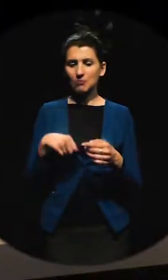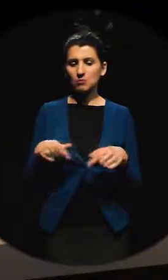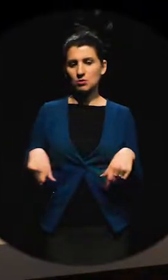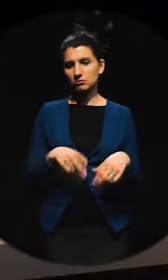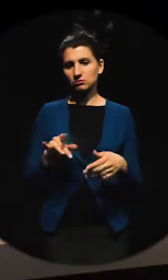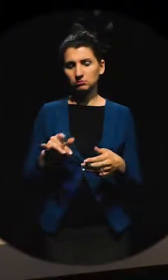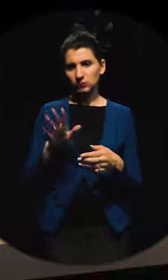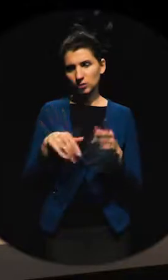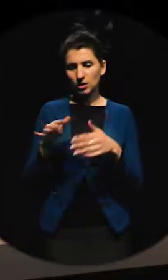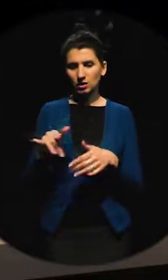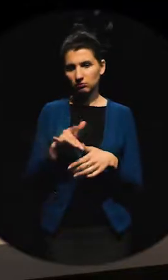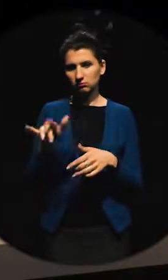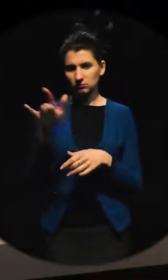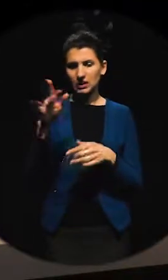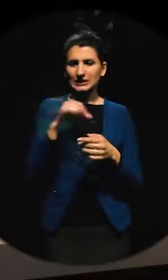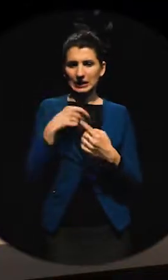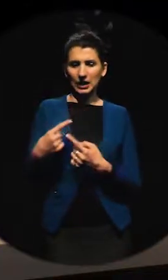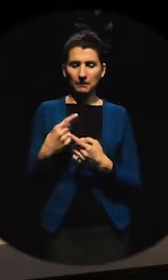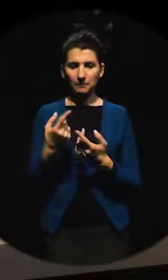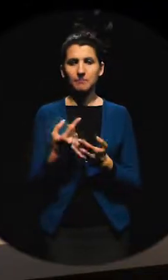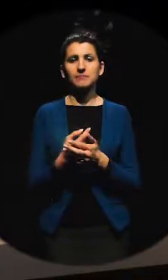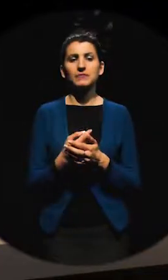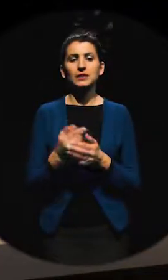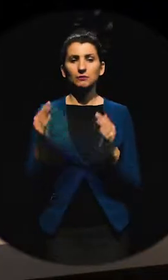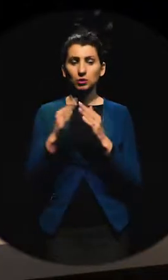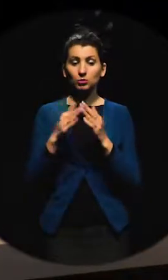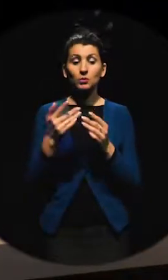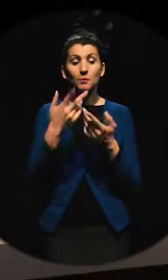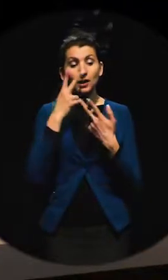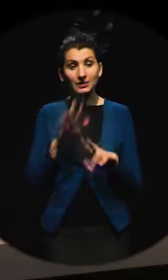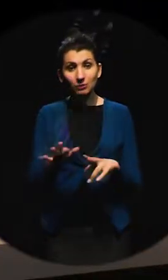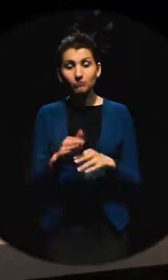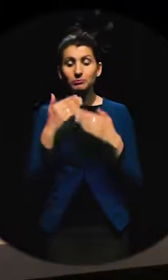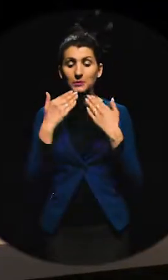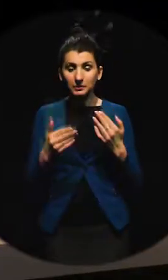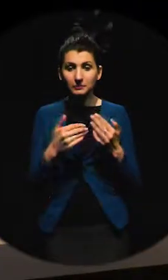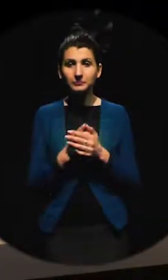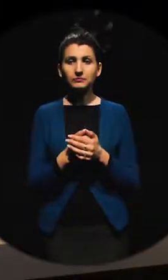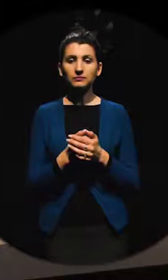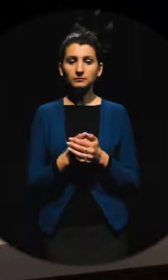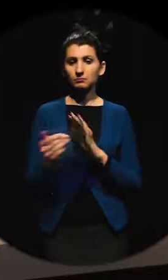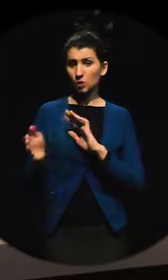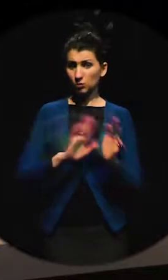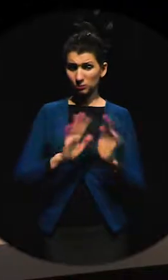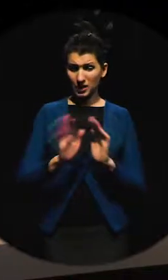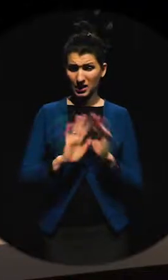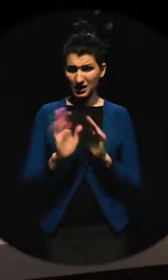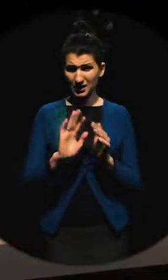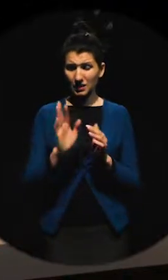był jakby taki apel skierowany do społeczeństwa, pokazujący, że ta opieka,